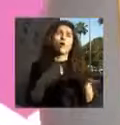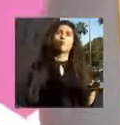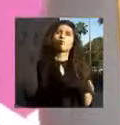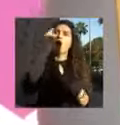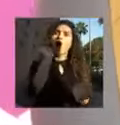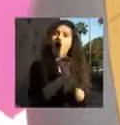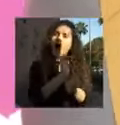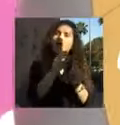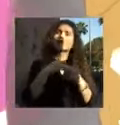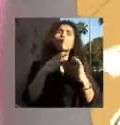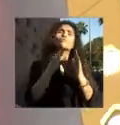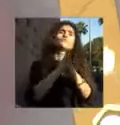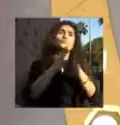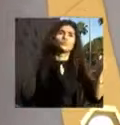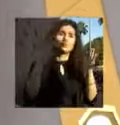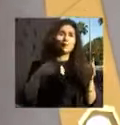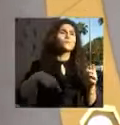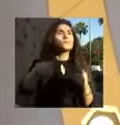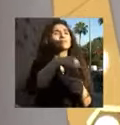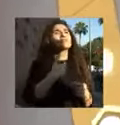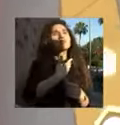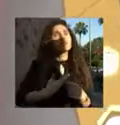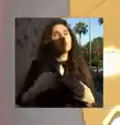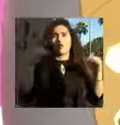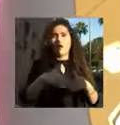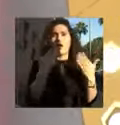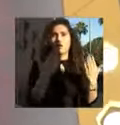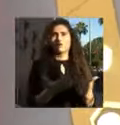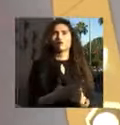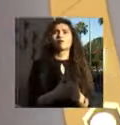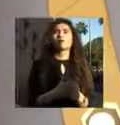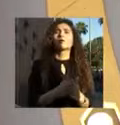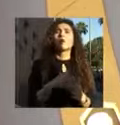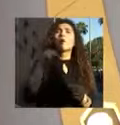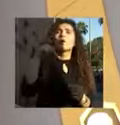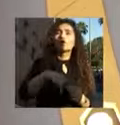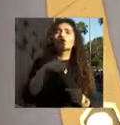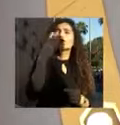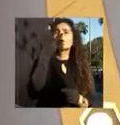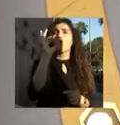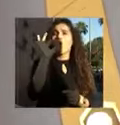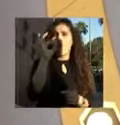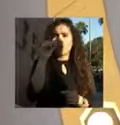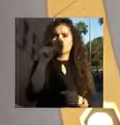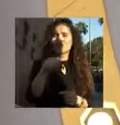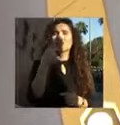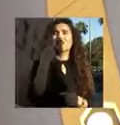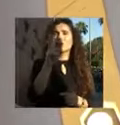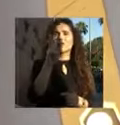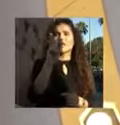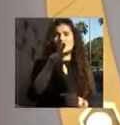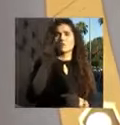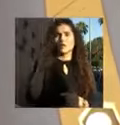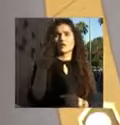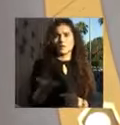huzurumuz yerinde. Biz birbirimizi seviyoruz, sayıyoruz. Bugün 3 Ocak 2022.